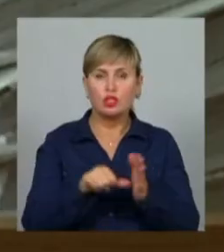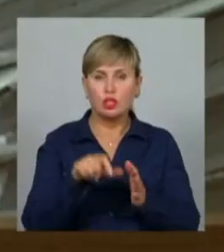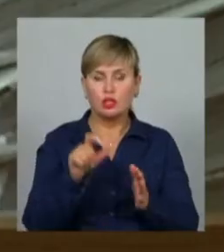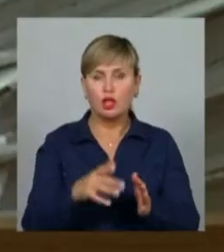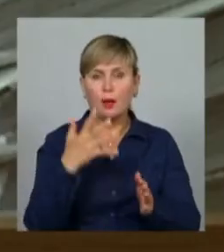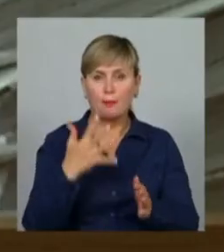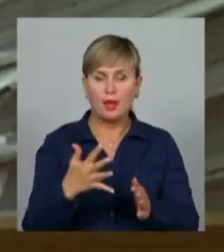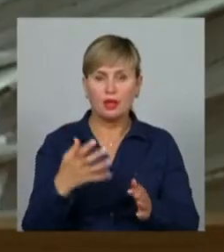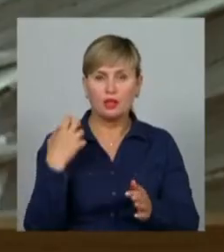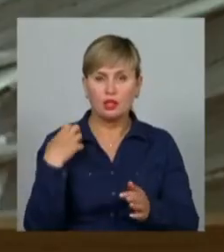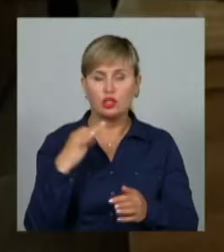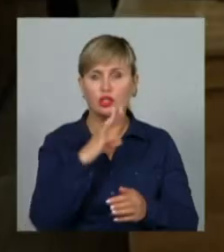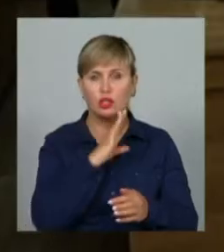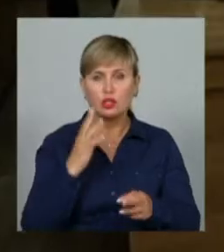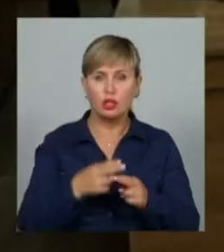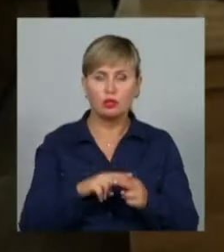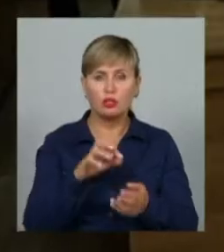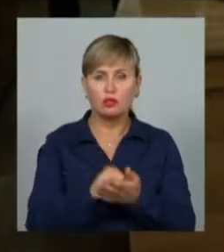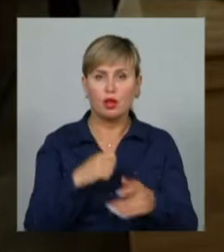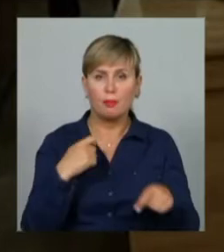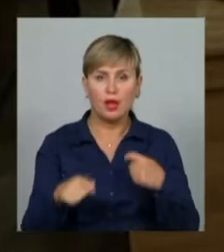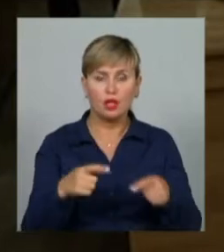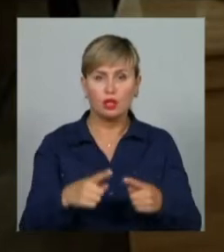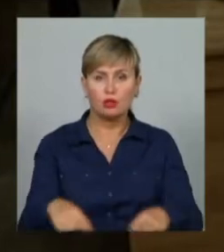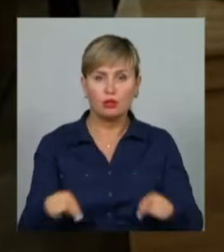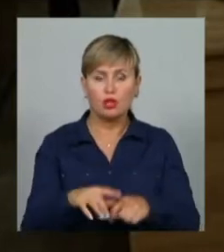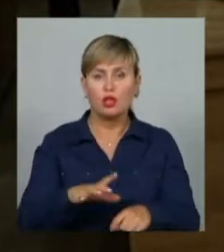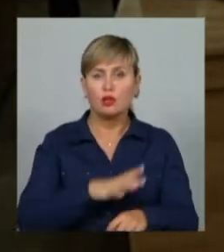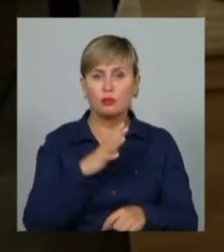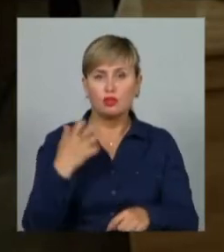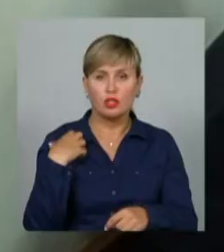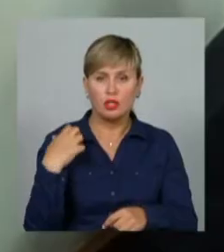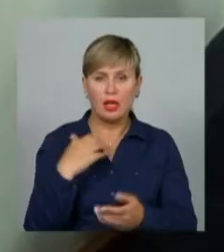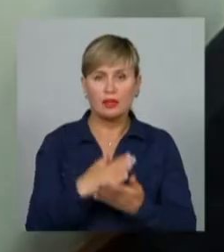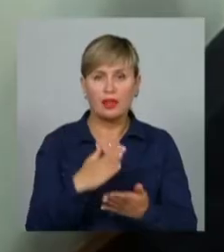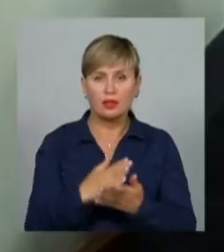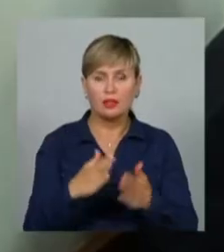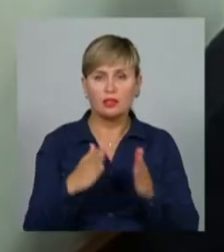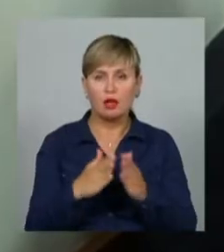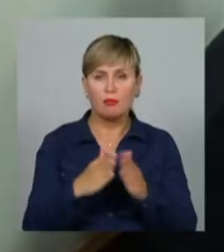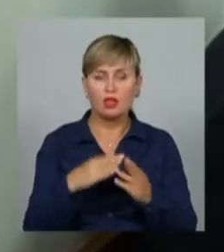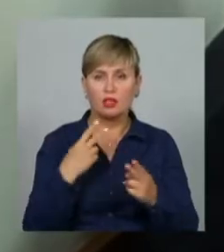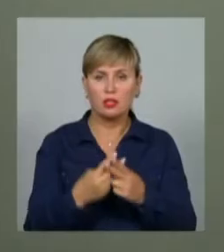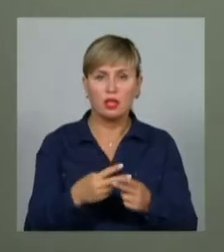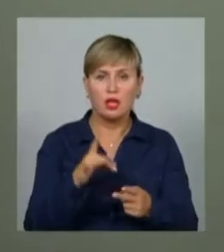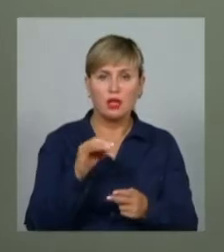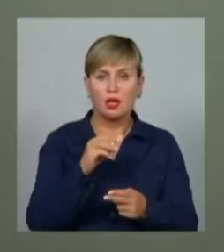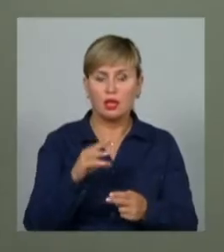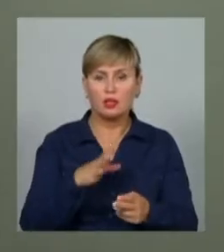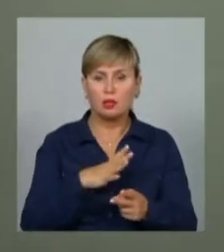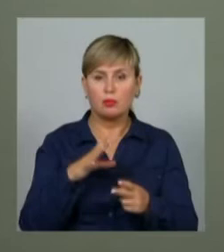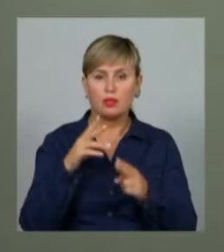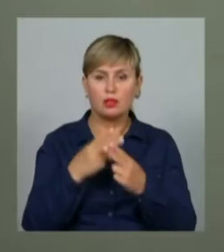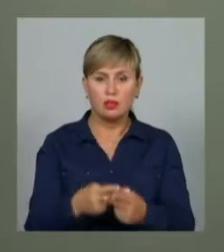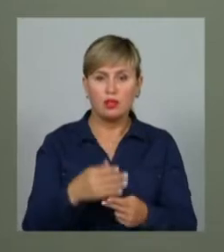Пятеро экс-чиновников и женщина, которая занималась продажей участков. Бывшие госслужащие все это время находились под домашним арестом. Риэлтор была под стражей. Выступая